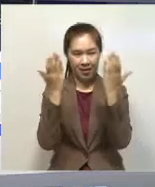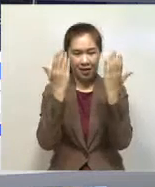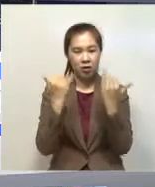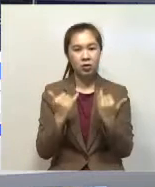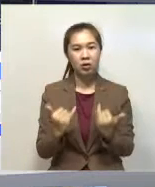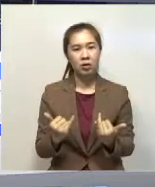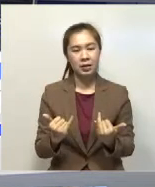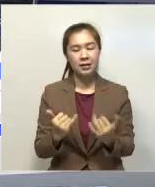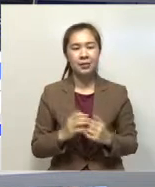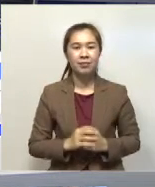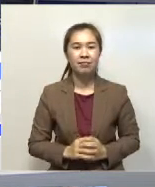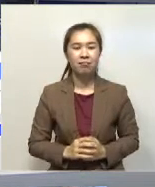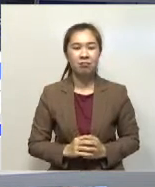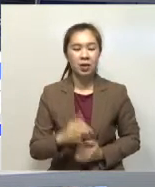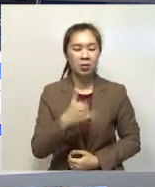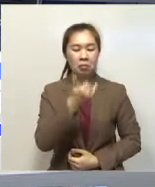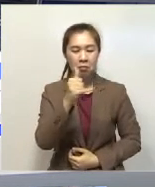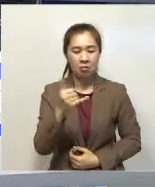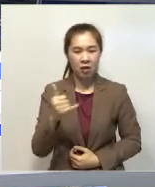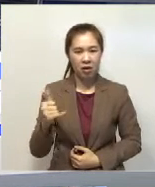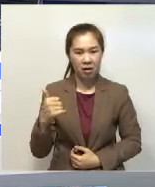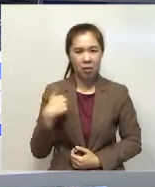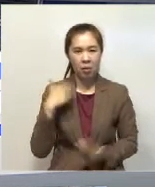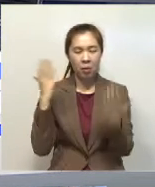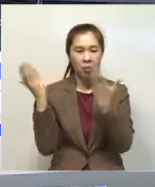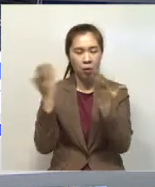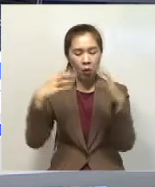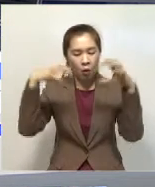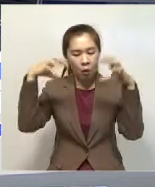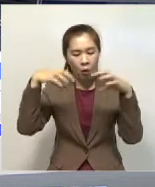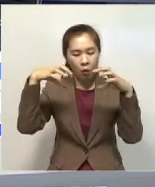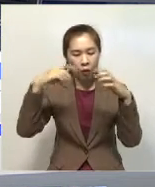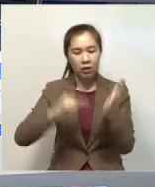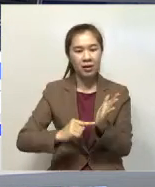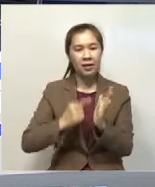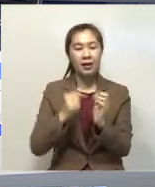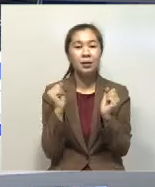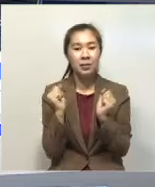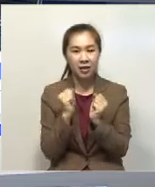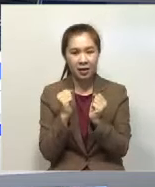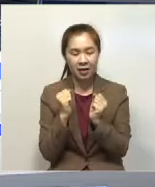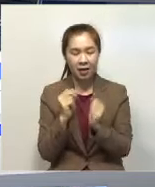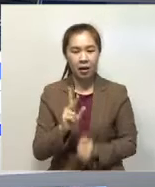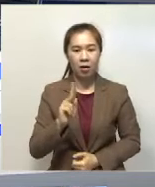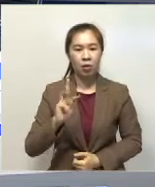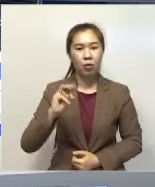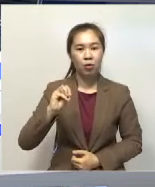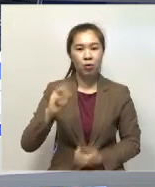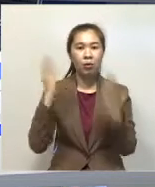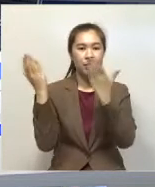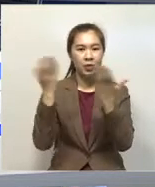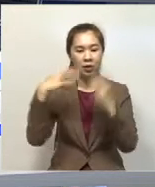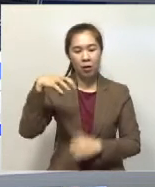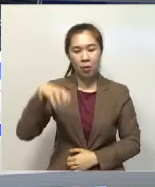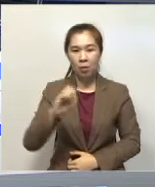สภาพอากาศช่วงนี้นี่ต้องเรียกว่าแปรปรวนเพราะเป็นช่วงของปลายฝนต้นหนาวจริงๆกรมอุตุนิยมวิทยาคาดการว่าตั้งแต่เมื่อวานนี้พื้นที่ต